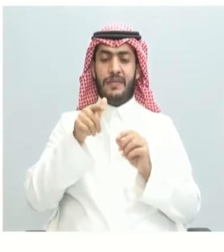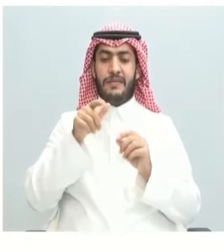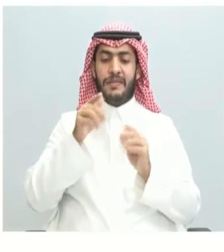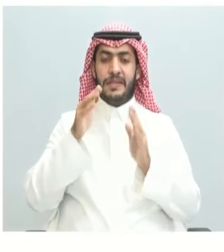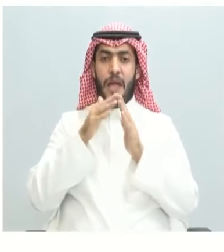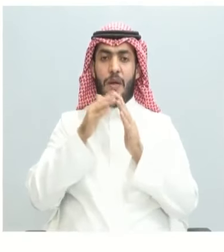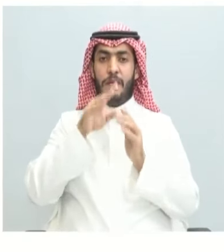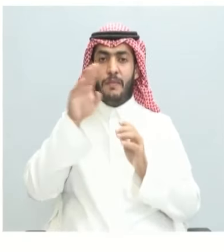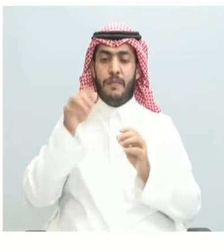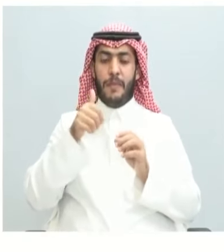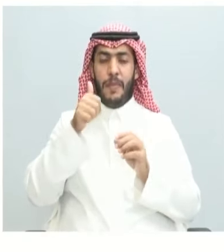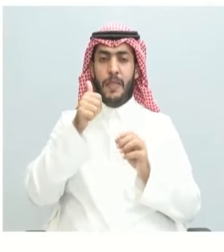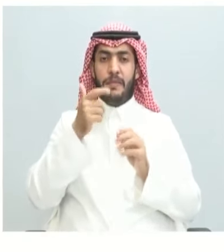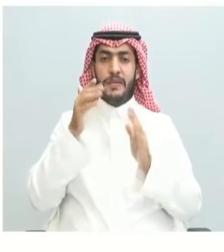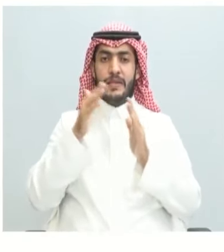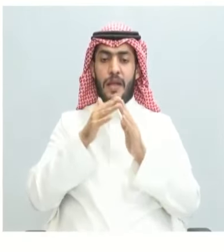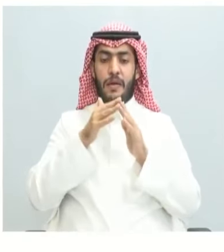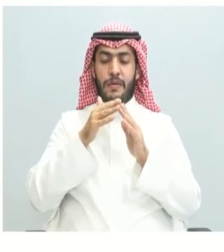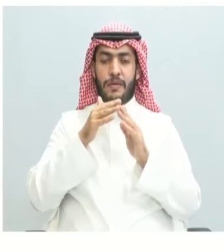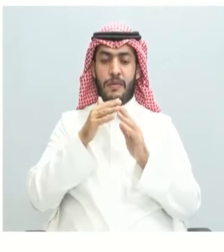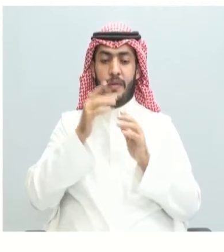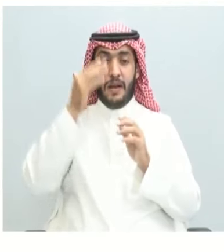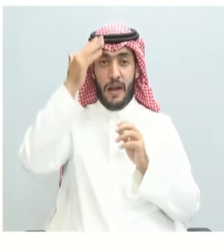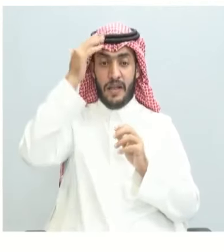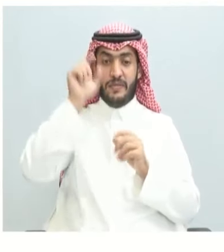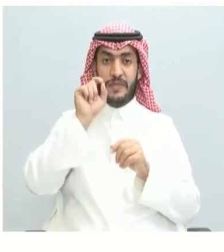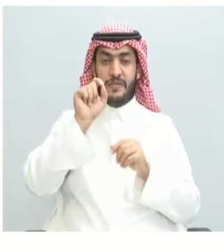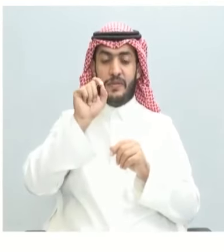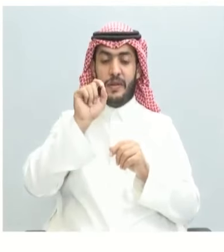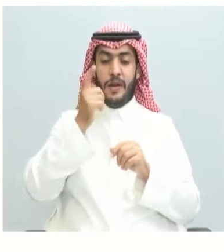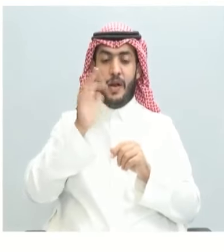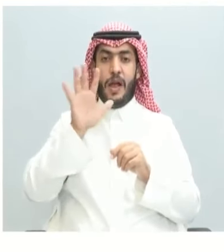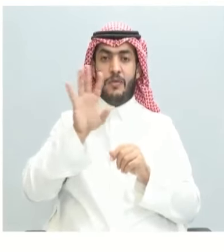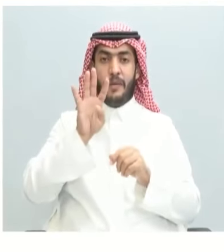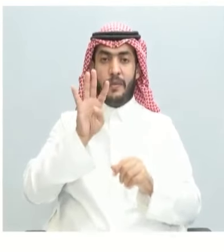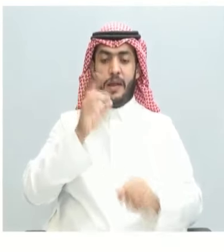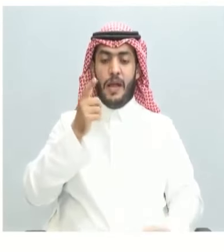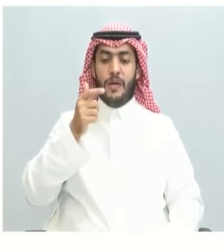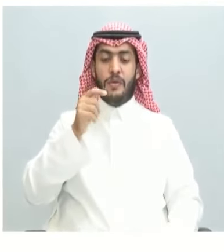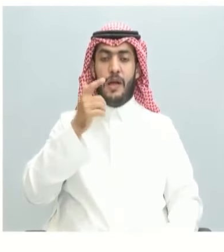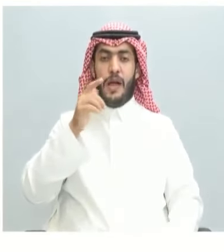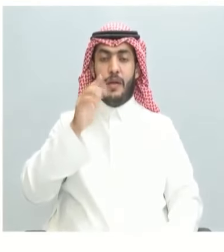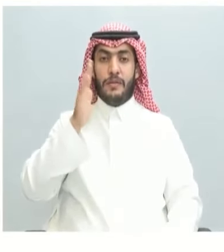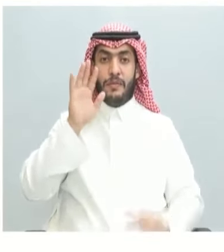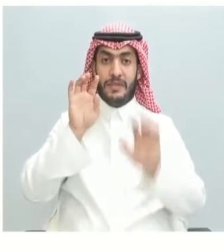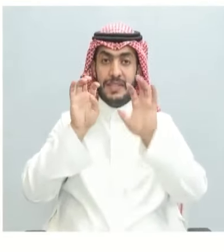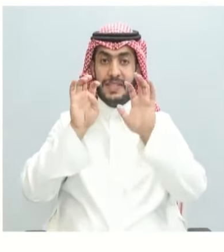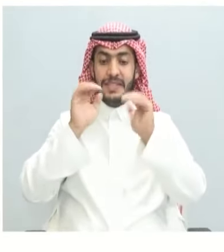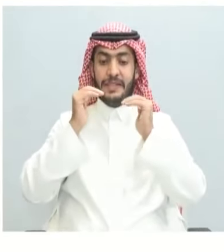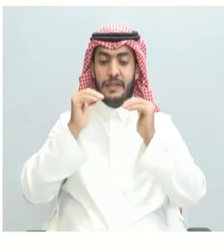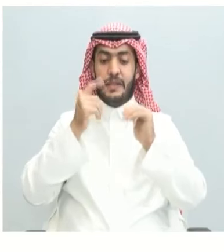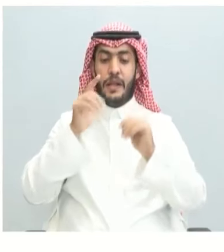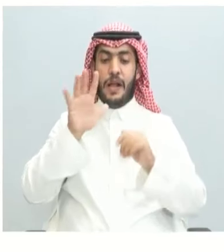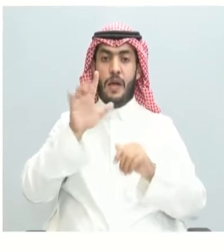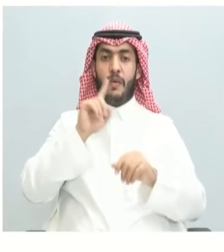اللبنه ممكن تكون الزاويه راسيه صفر او تكون ب 45 او زاويه قائمه 90 او